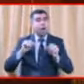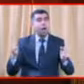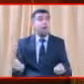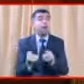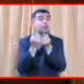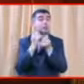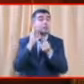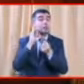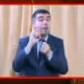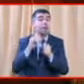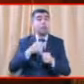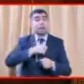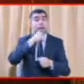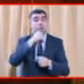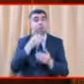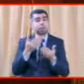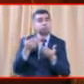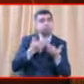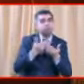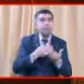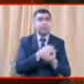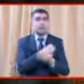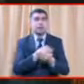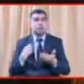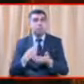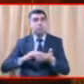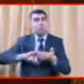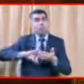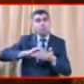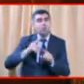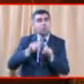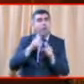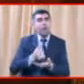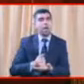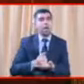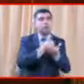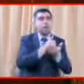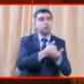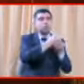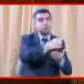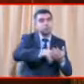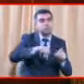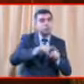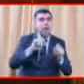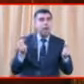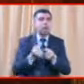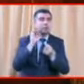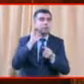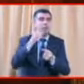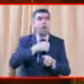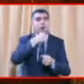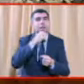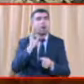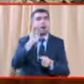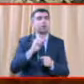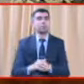البنيات لا يكفي، ولكن كذلك يجب تأهيل العاملين من أجل تجويد الخدمات المقدمة للمسنين.